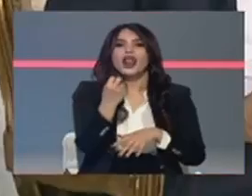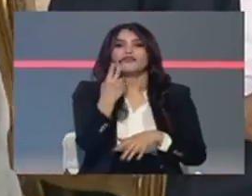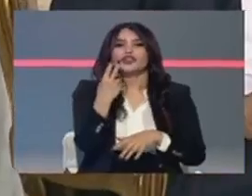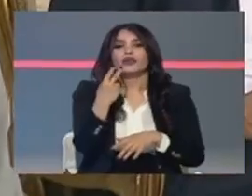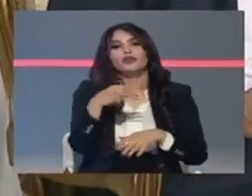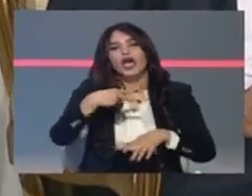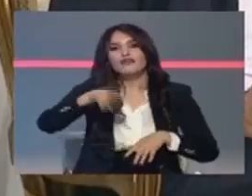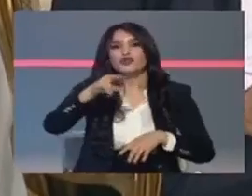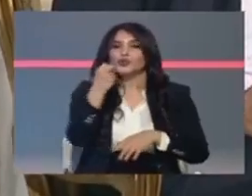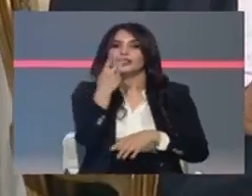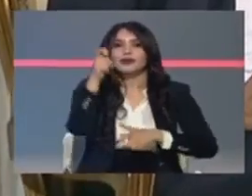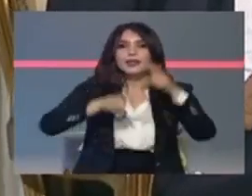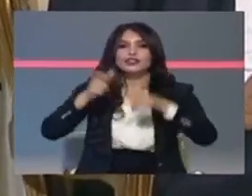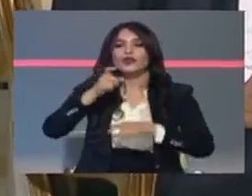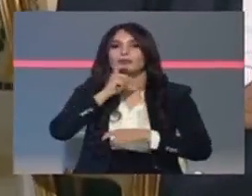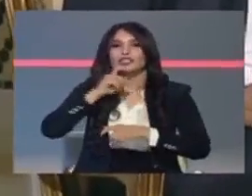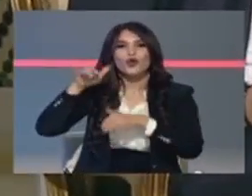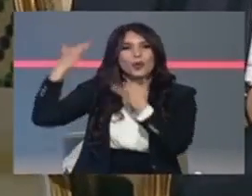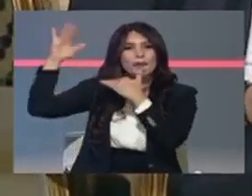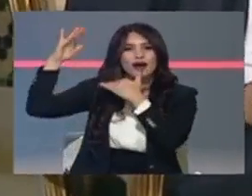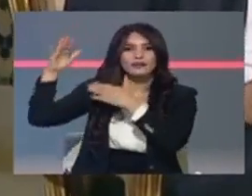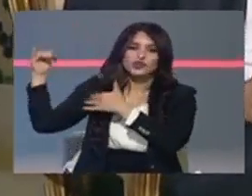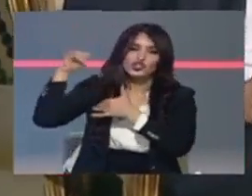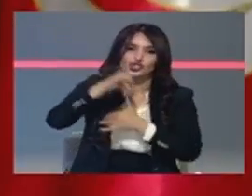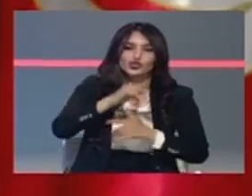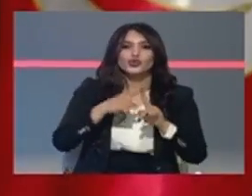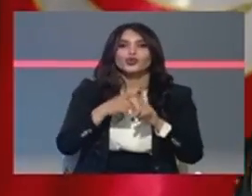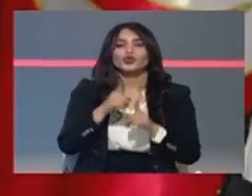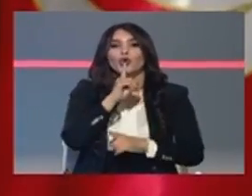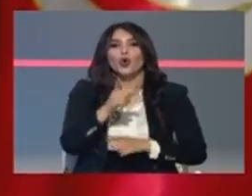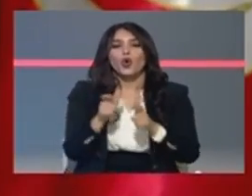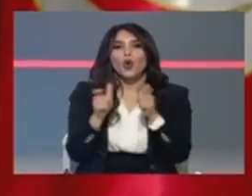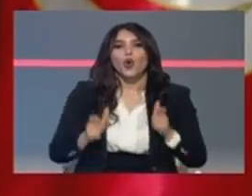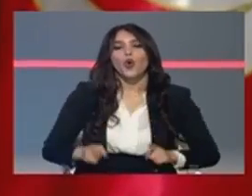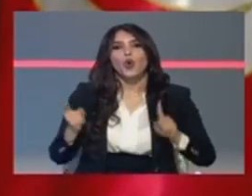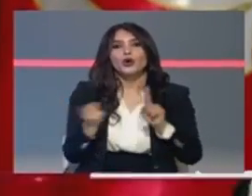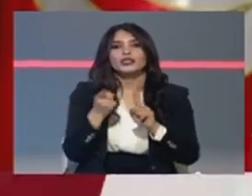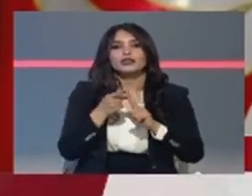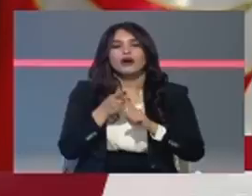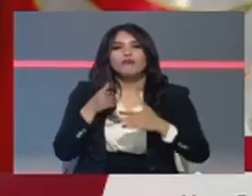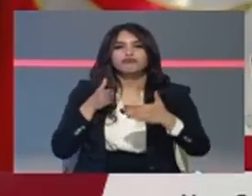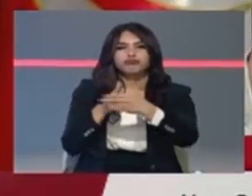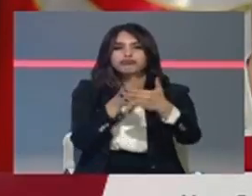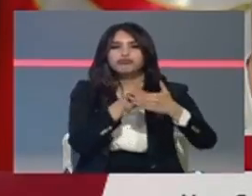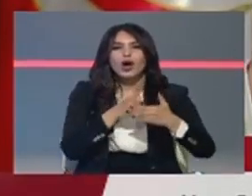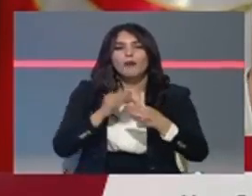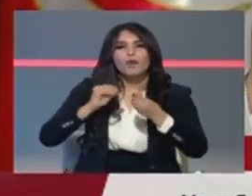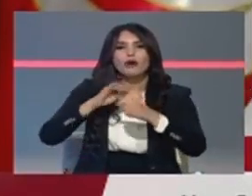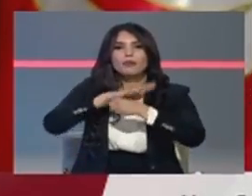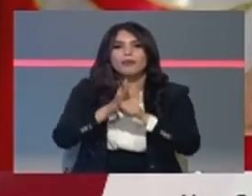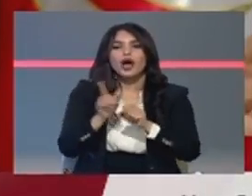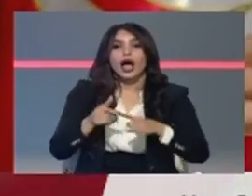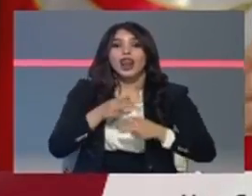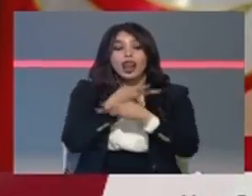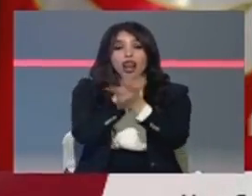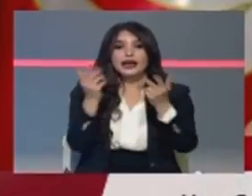2,200. وبخصوص المساعدات الاجتماعيه التي اقرتها الحكومه بصفه استثنائيه لمواجهه جائحه كورونا، اعلن